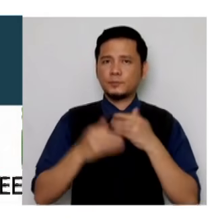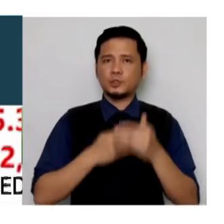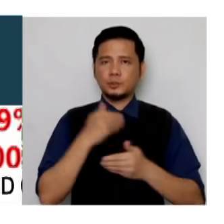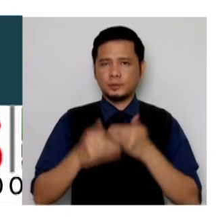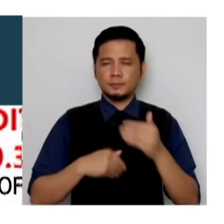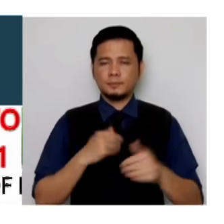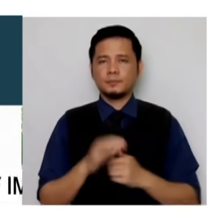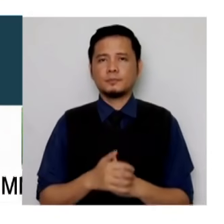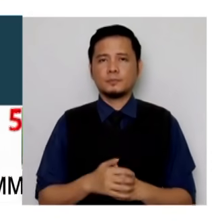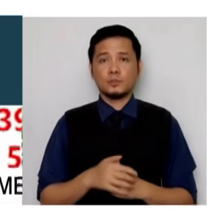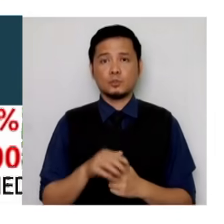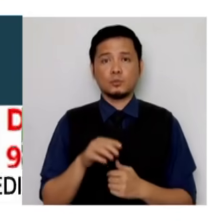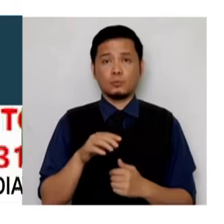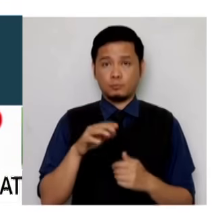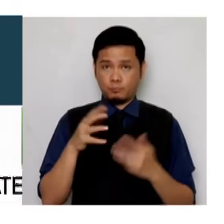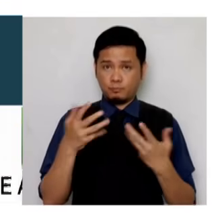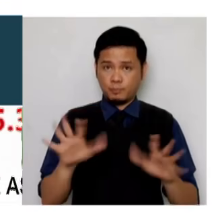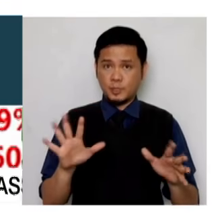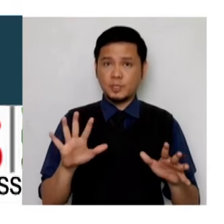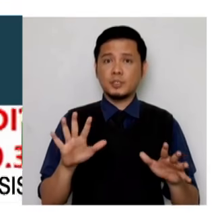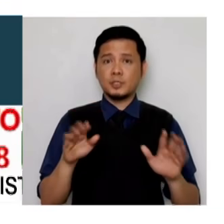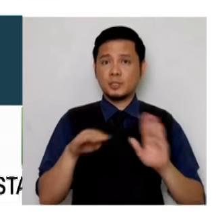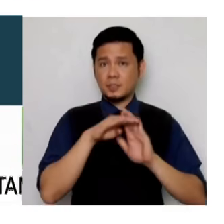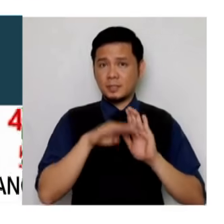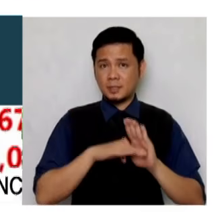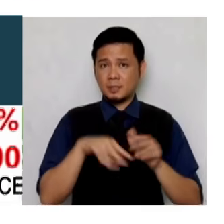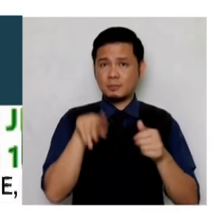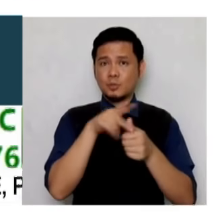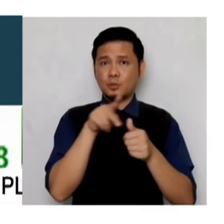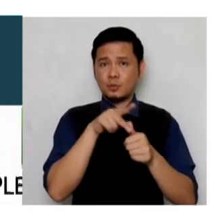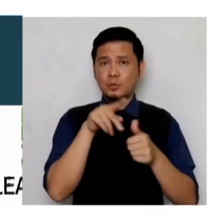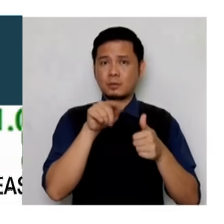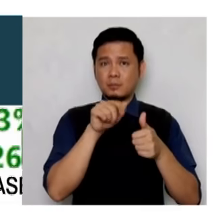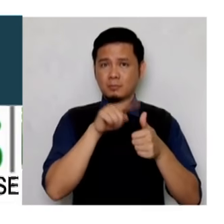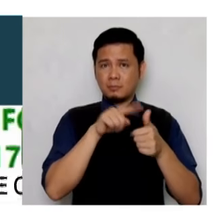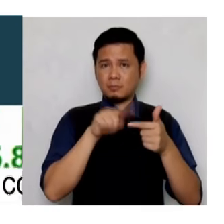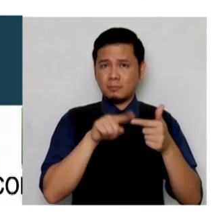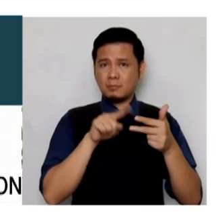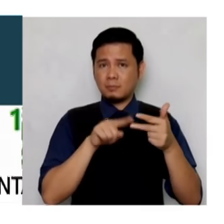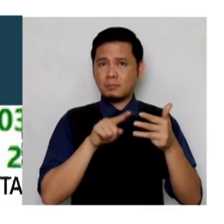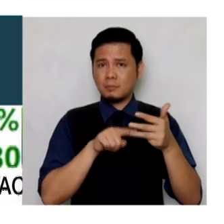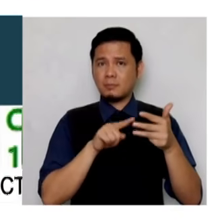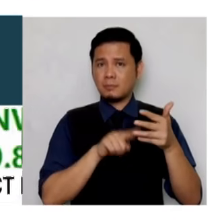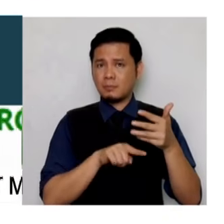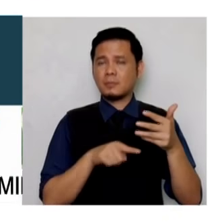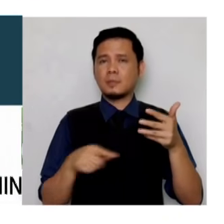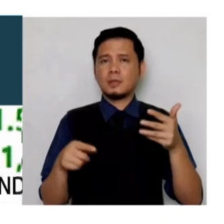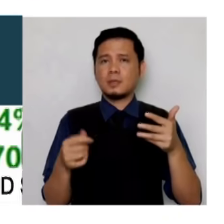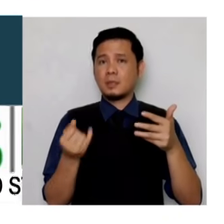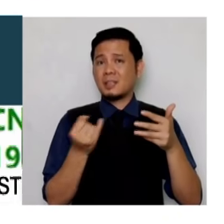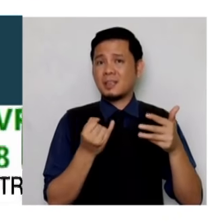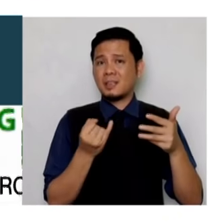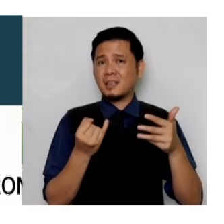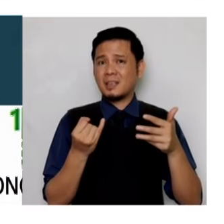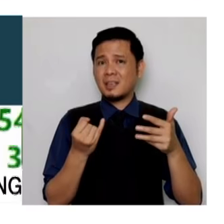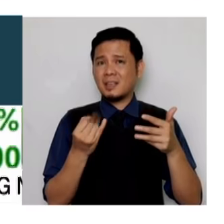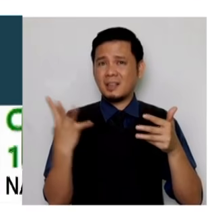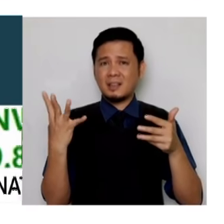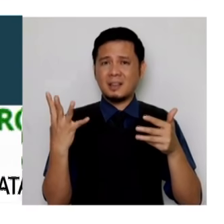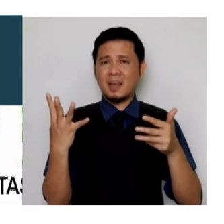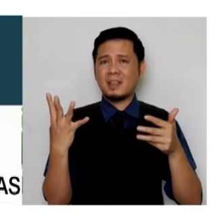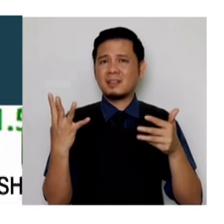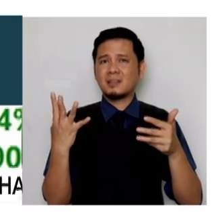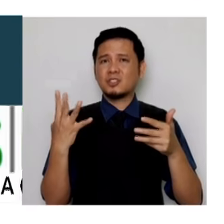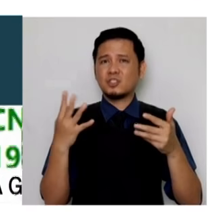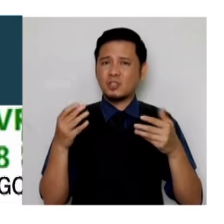mga naunang, yung nasa priority list. Ilang pasada, how many passes will you give those who are still hesitant before you